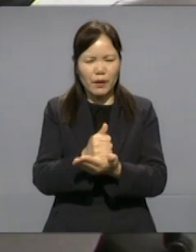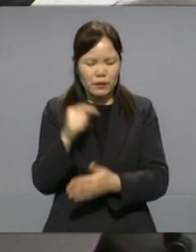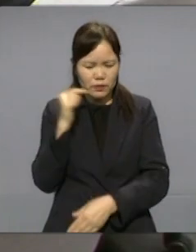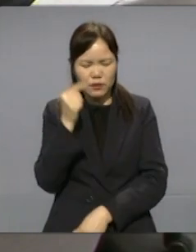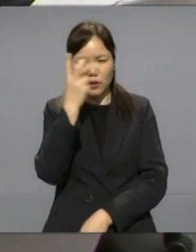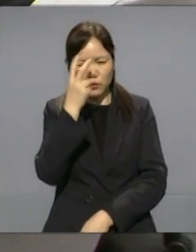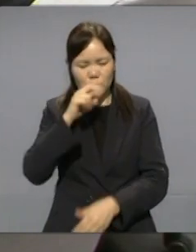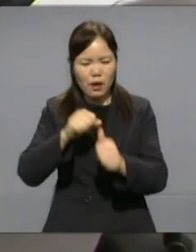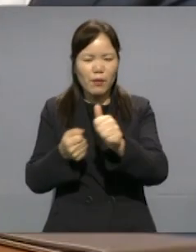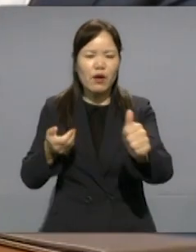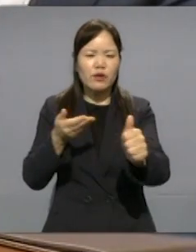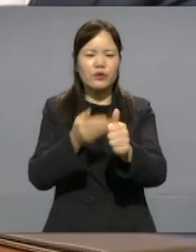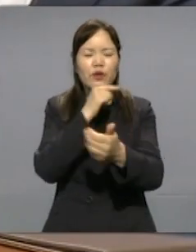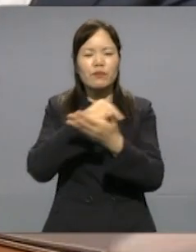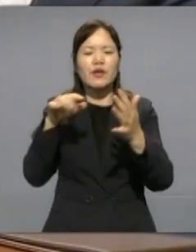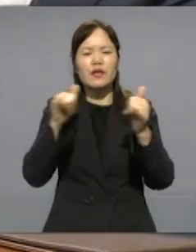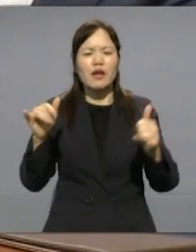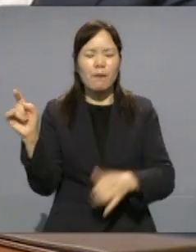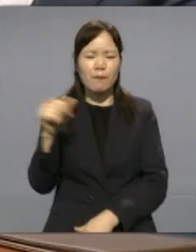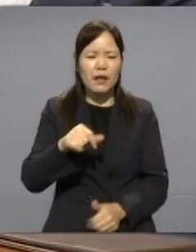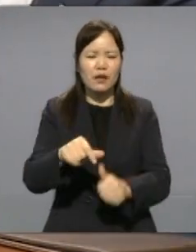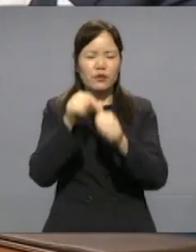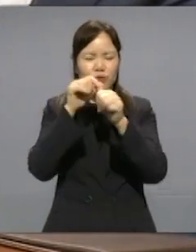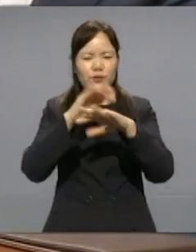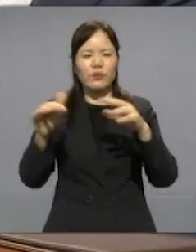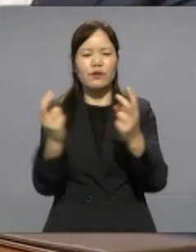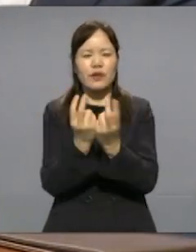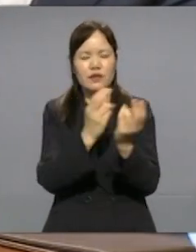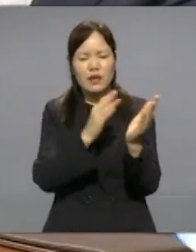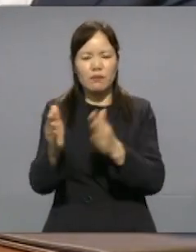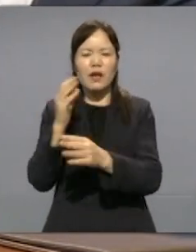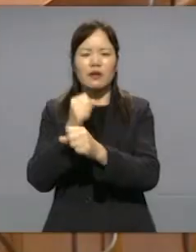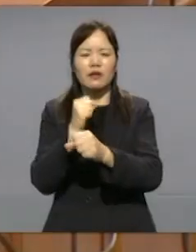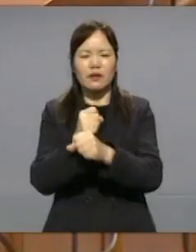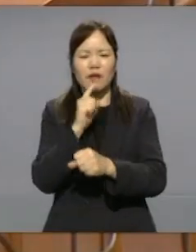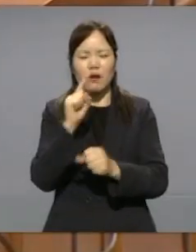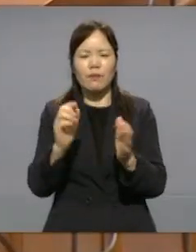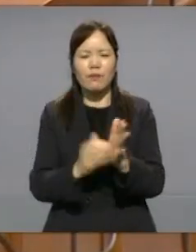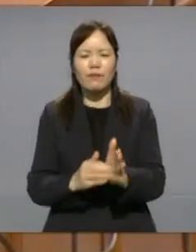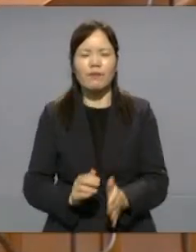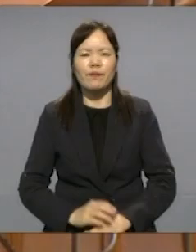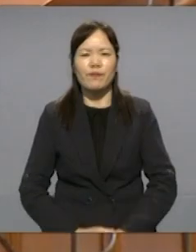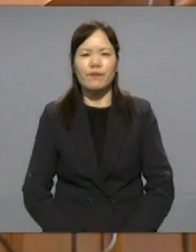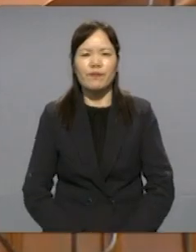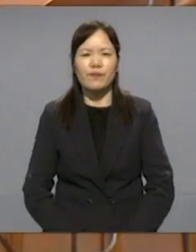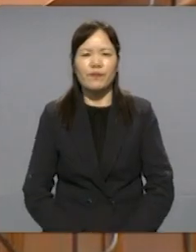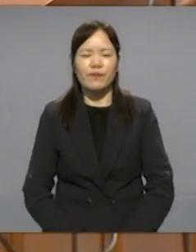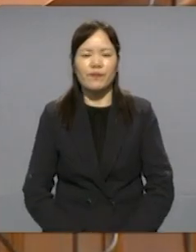조사해 처벌하고 피해자는 신속히 구제할 대책을 마련하겠다고 말했습니다.